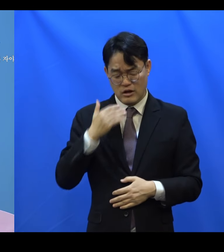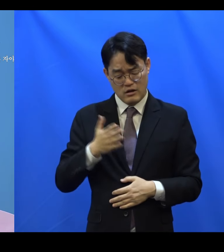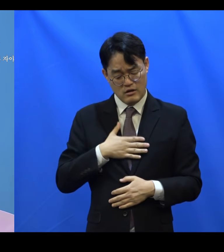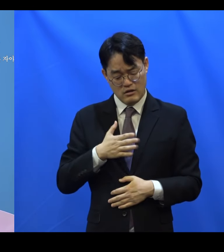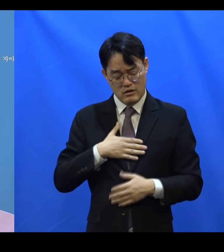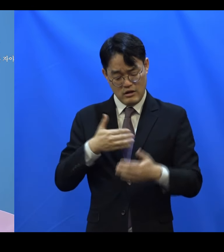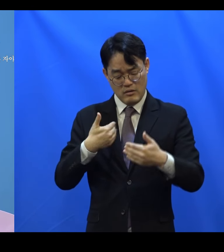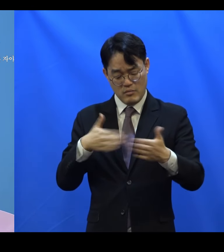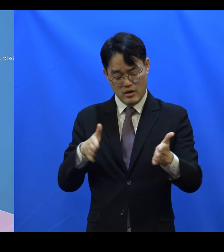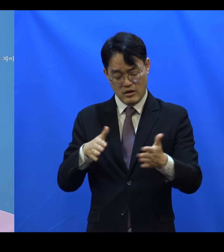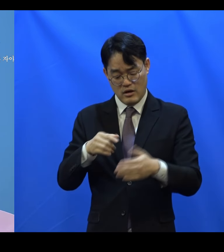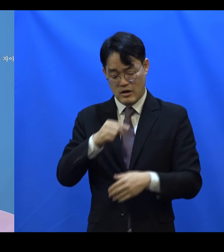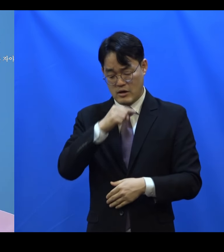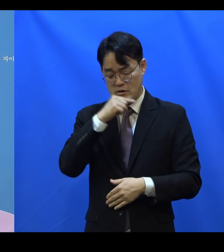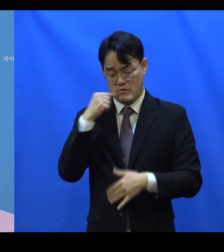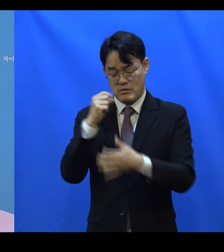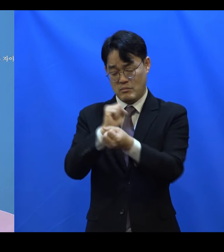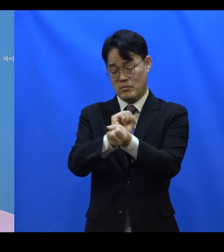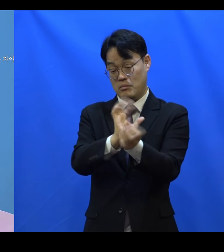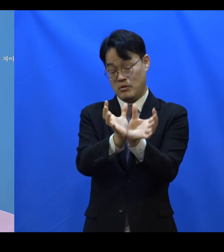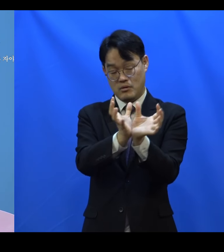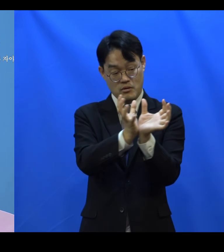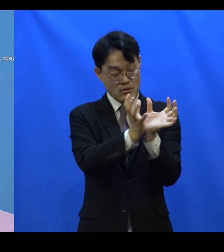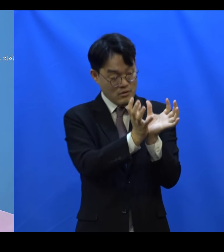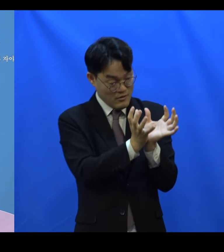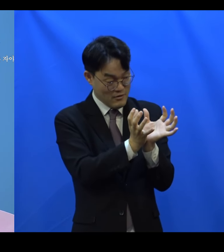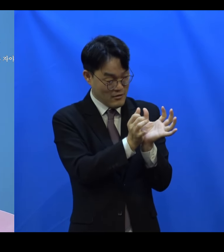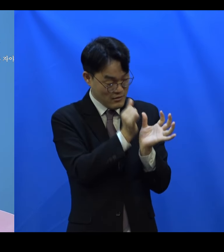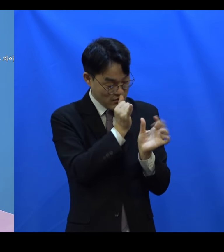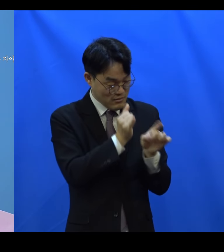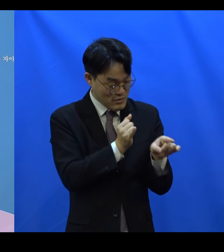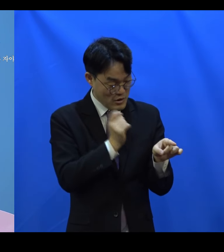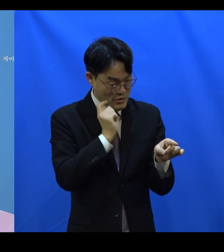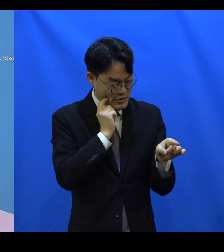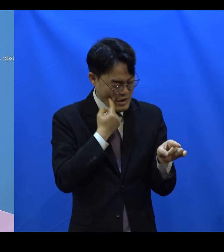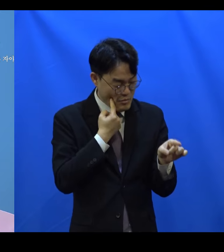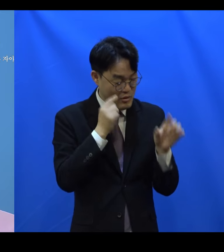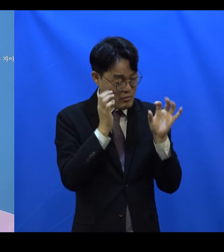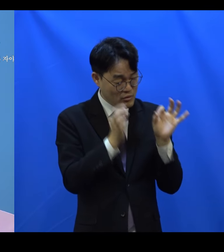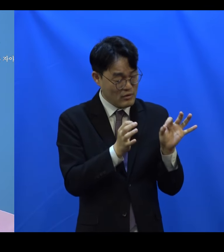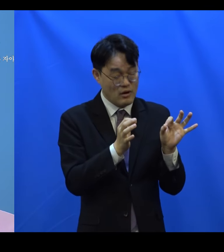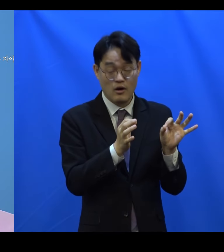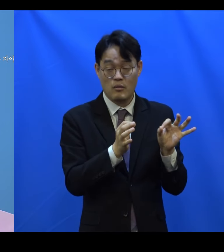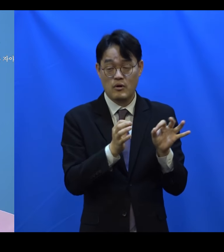연결을 못 했는데 갑자기 너무 예쁘다 했는데, 진짜 장미는 특별한 것 같아요.